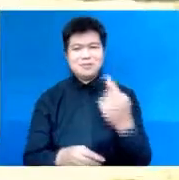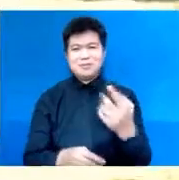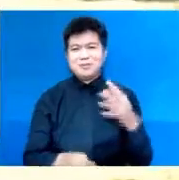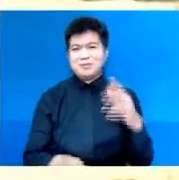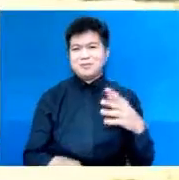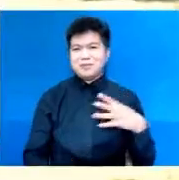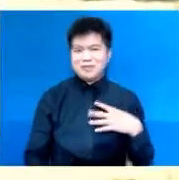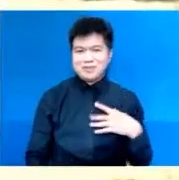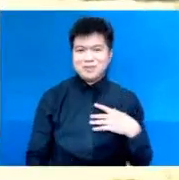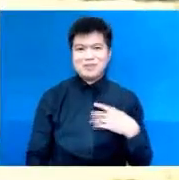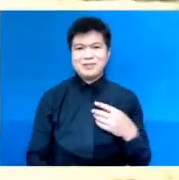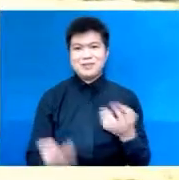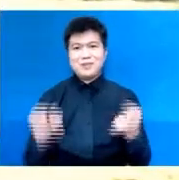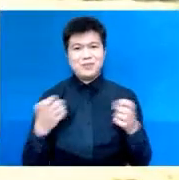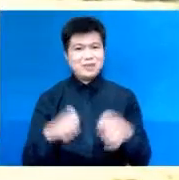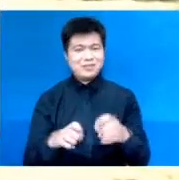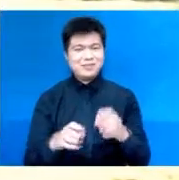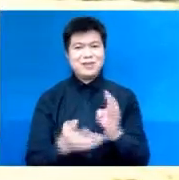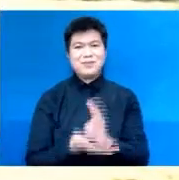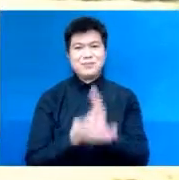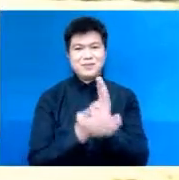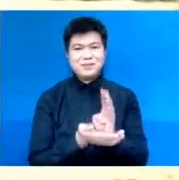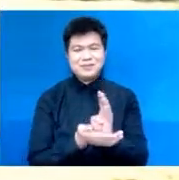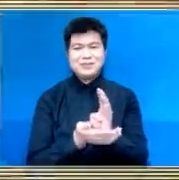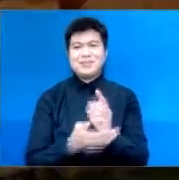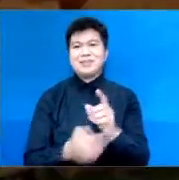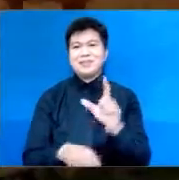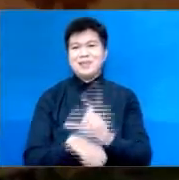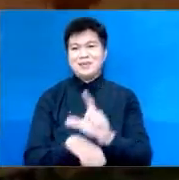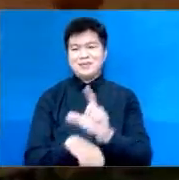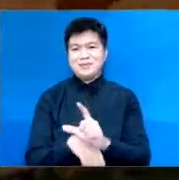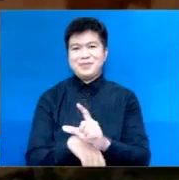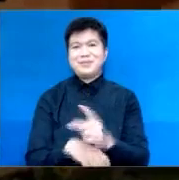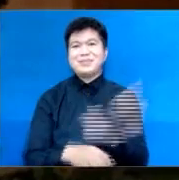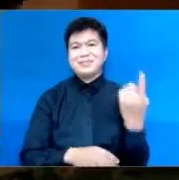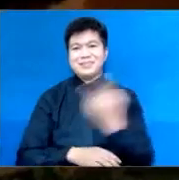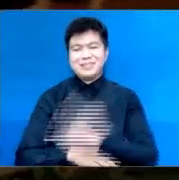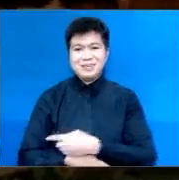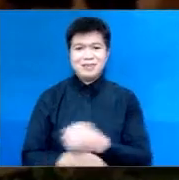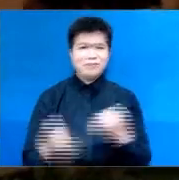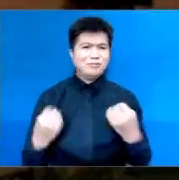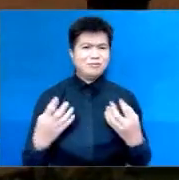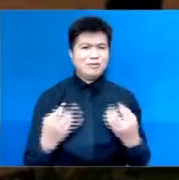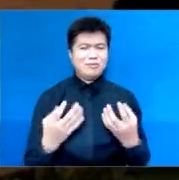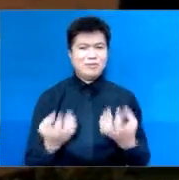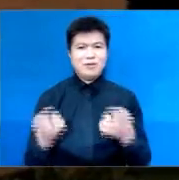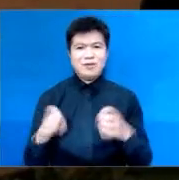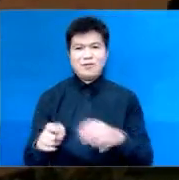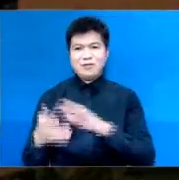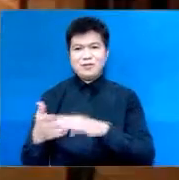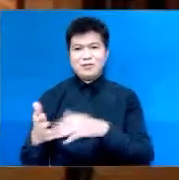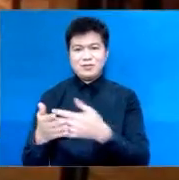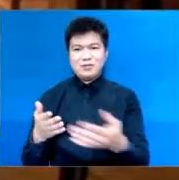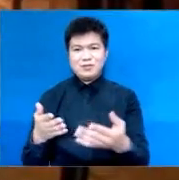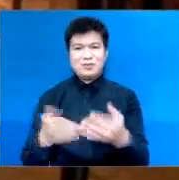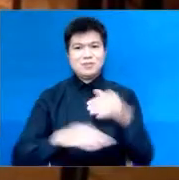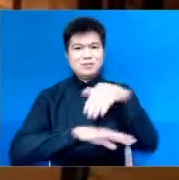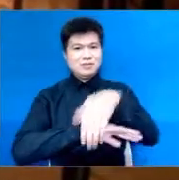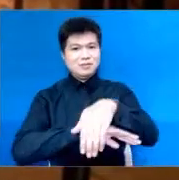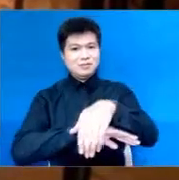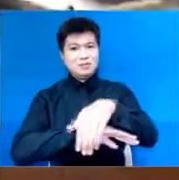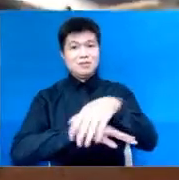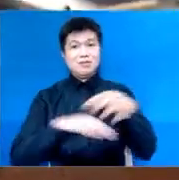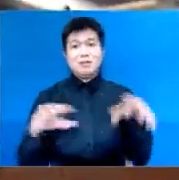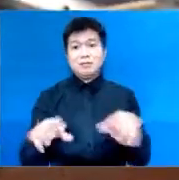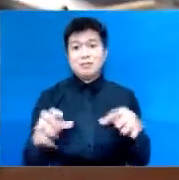Boracay tuwing Labor Day. So marami na nga nakakasang events dito, Gretchen, lalo na sa gabi kung saan ilang banda ang